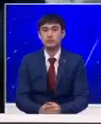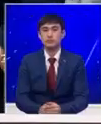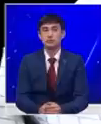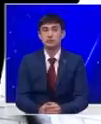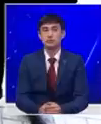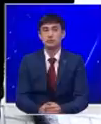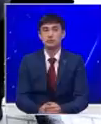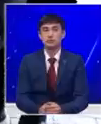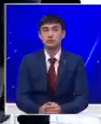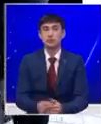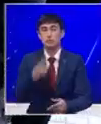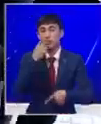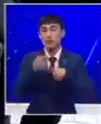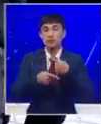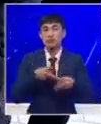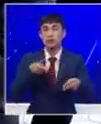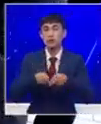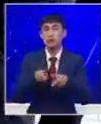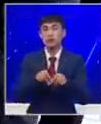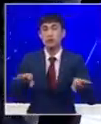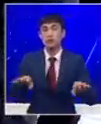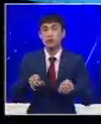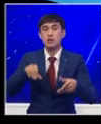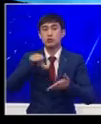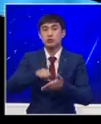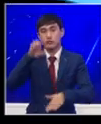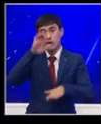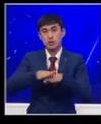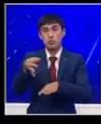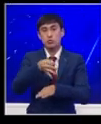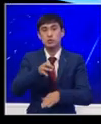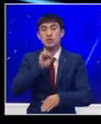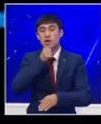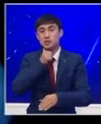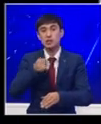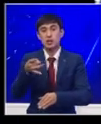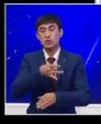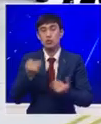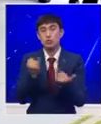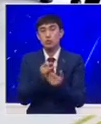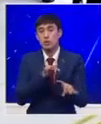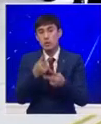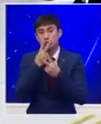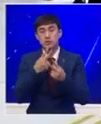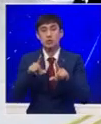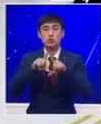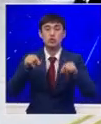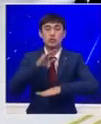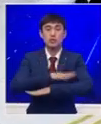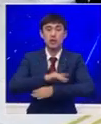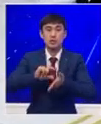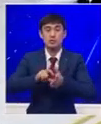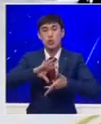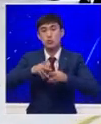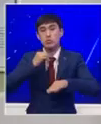школы в традиционном разрезании ленты приняли участие акимы области и аксакалы района гости мероприятия осмотрели классы